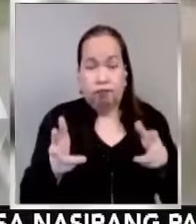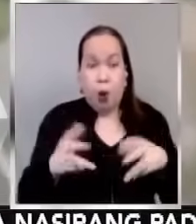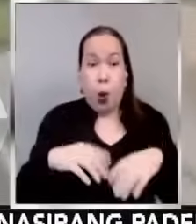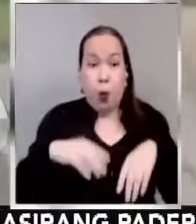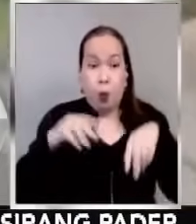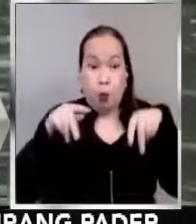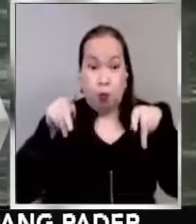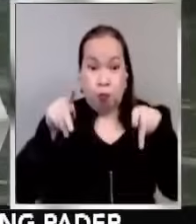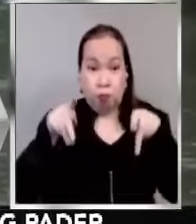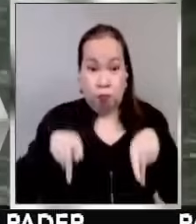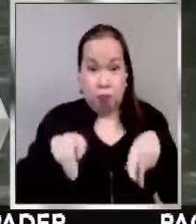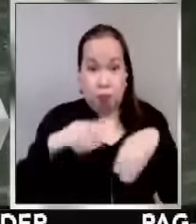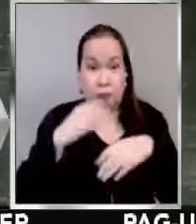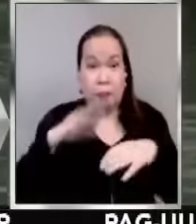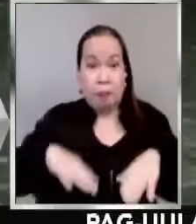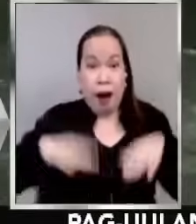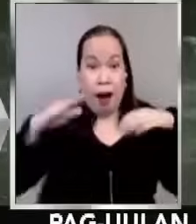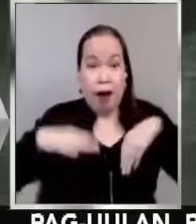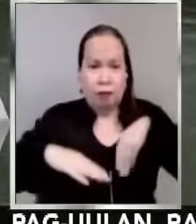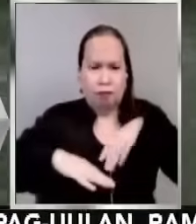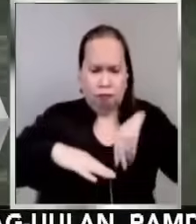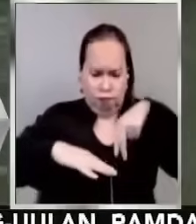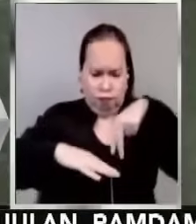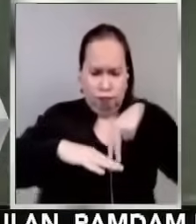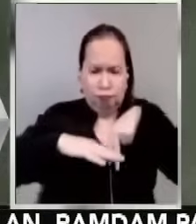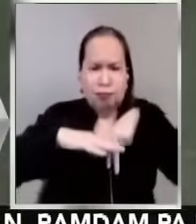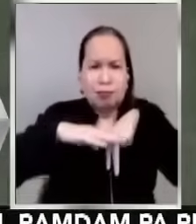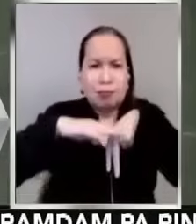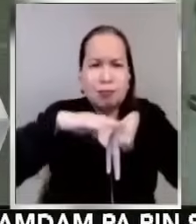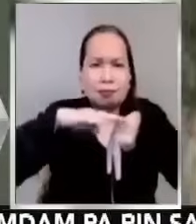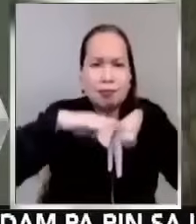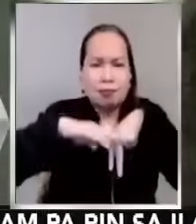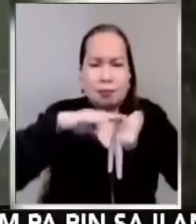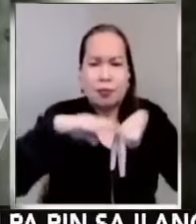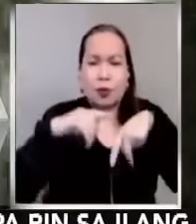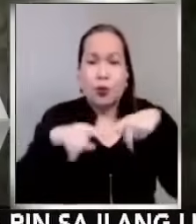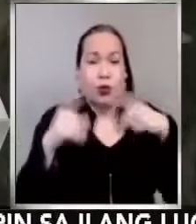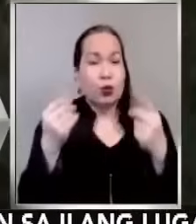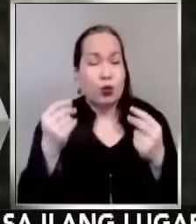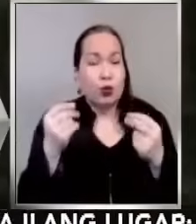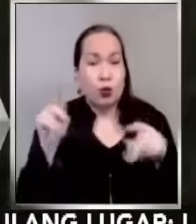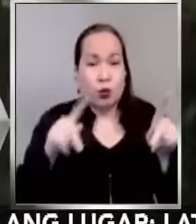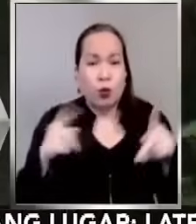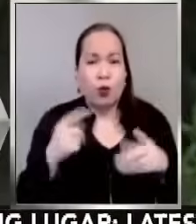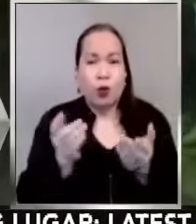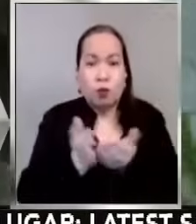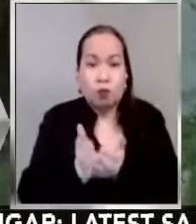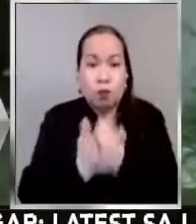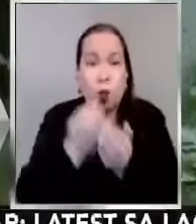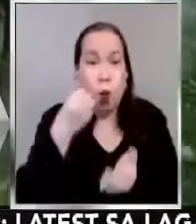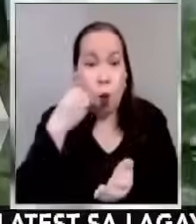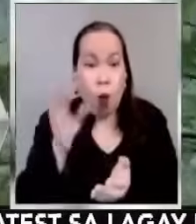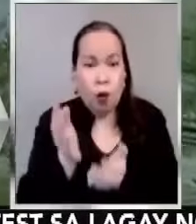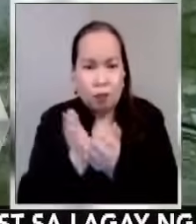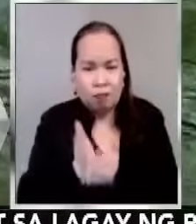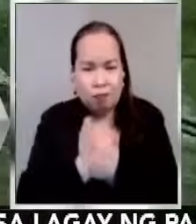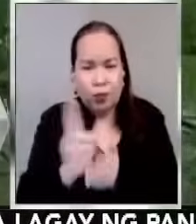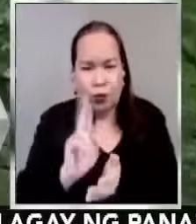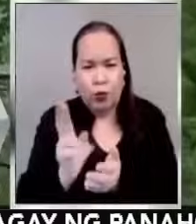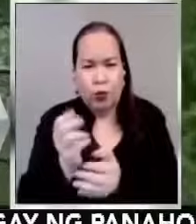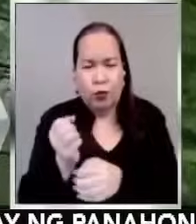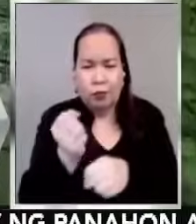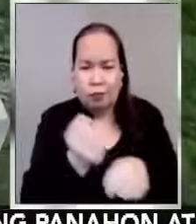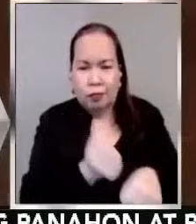ilang lugar. Kaya ang mga residente, bangka ang sasakyan pauwi sa kani-kanilang mga bahay. Nasa 58 pamilya